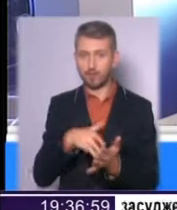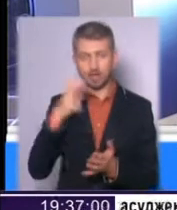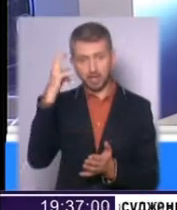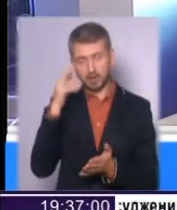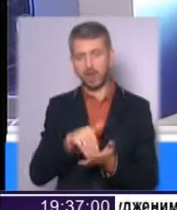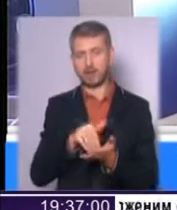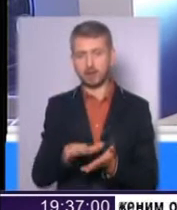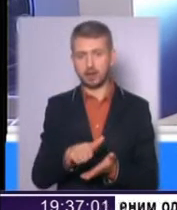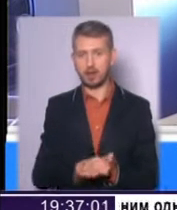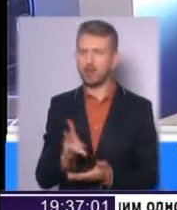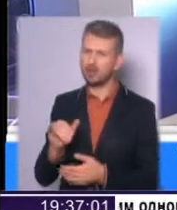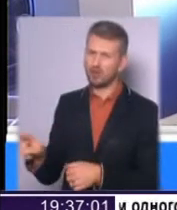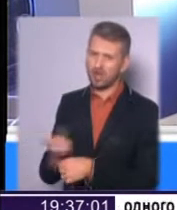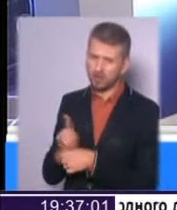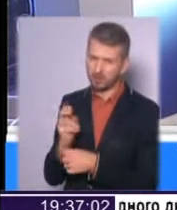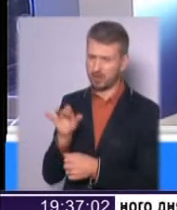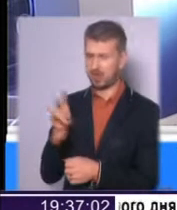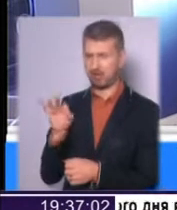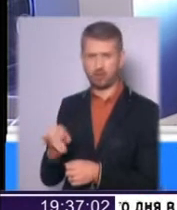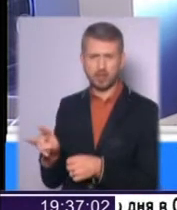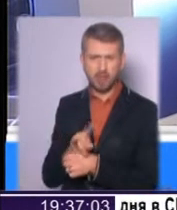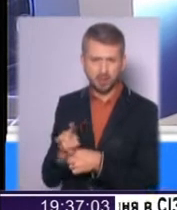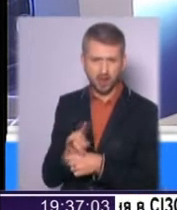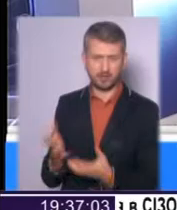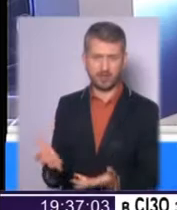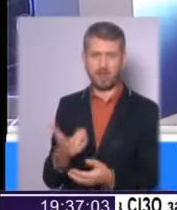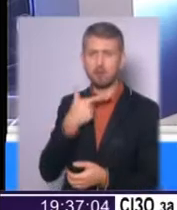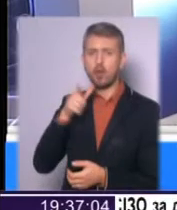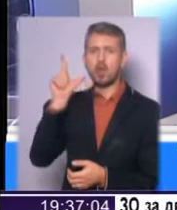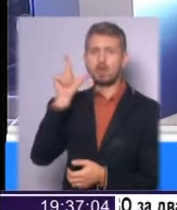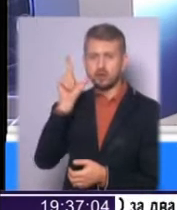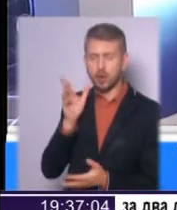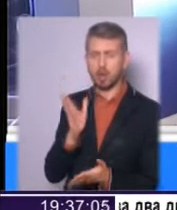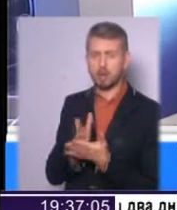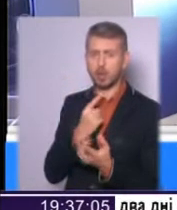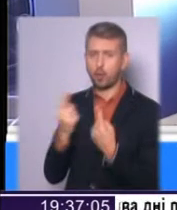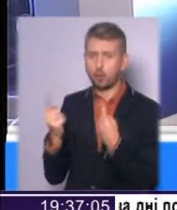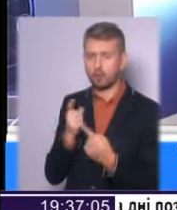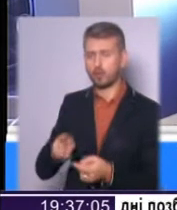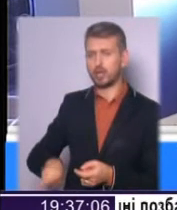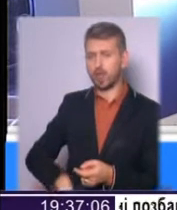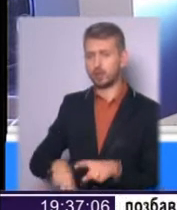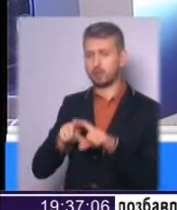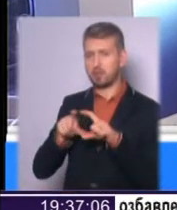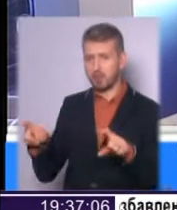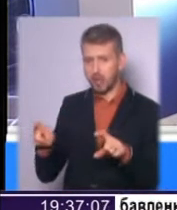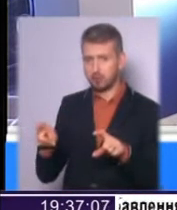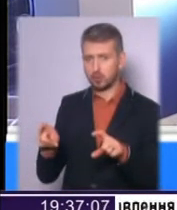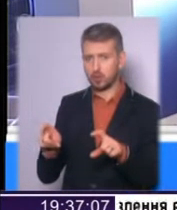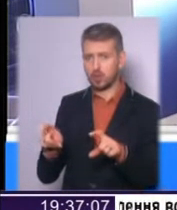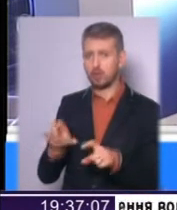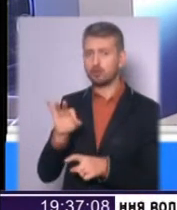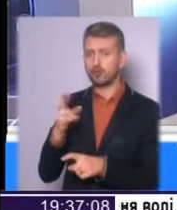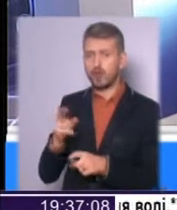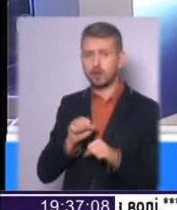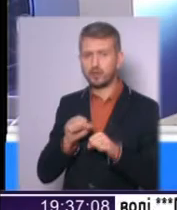налогоплательщиков. У них хотят по новому закону забрать первую и вторую группу, а люди обеспечивают обеспечивают свою семью и как и хоть как-то работают